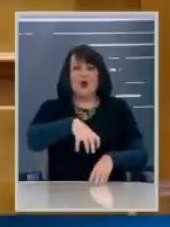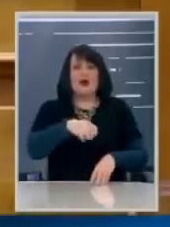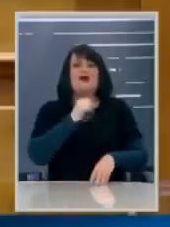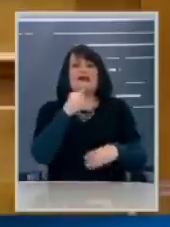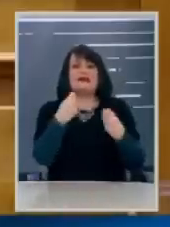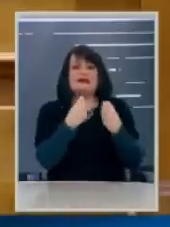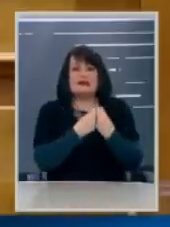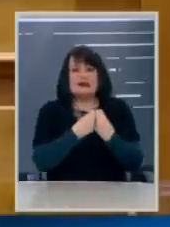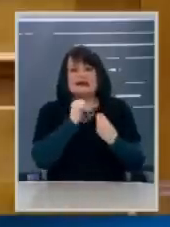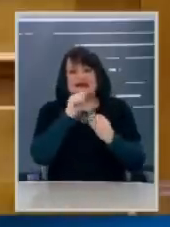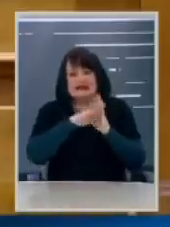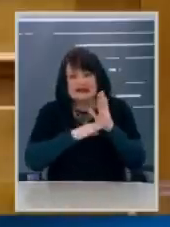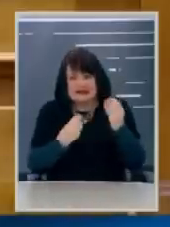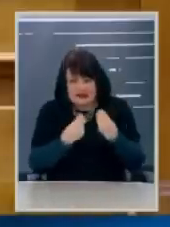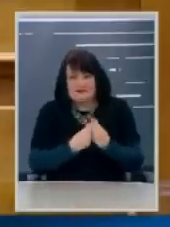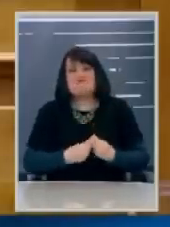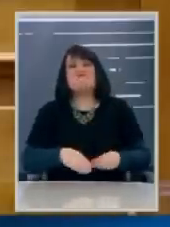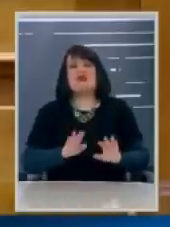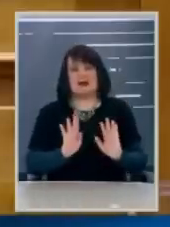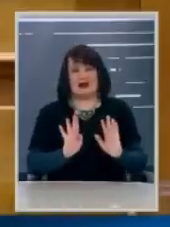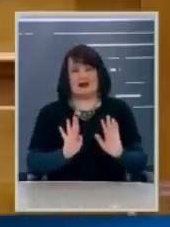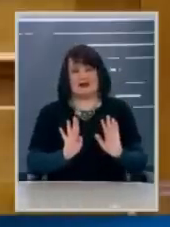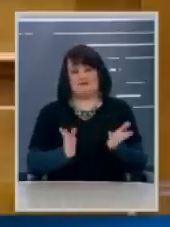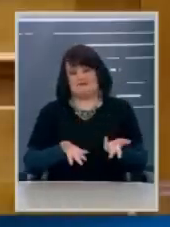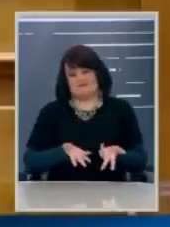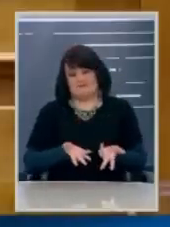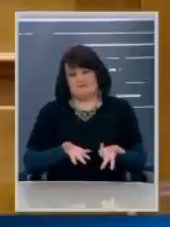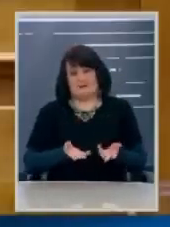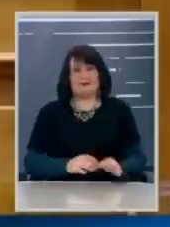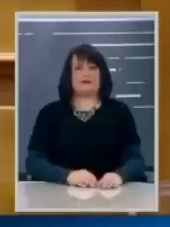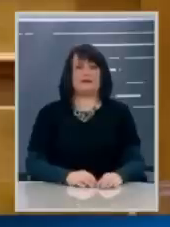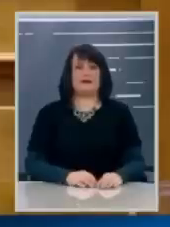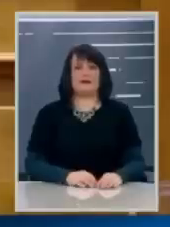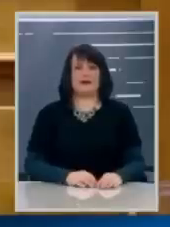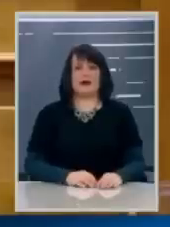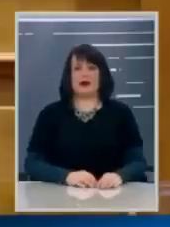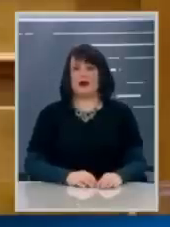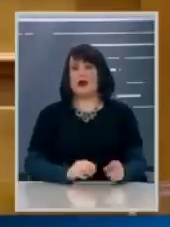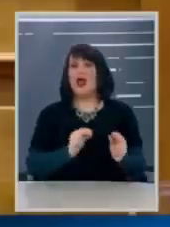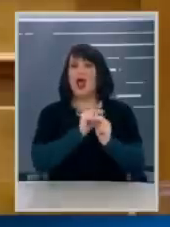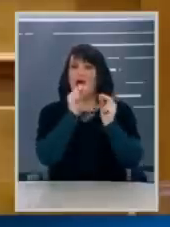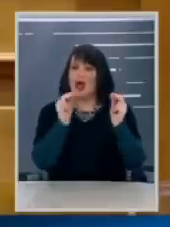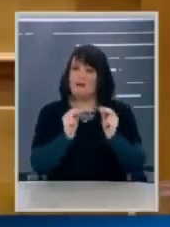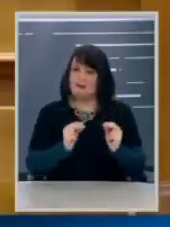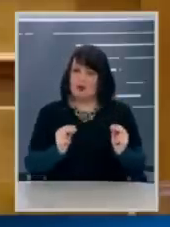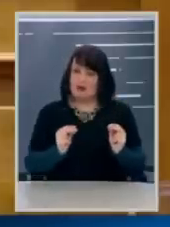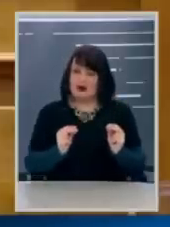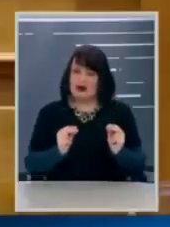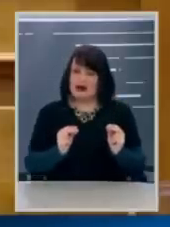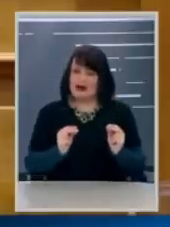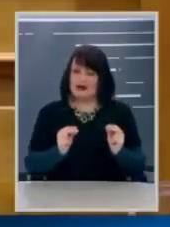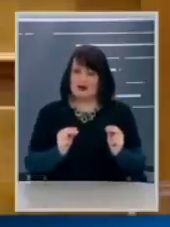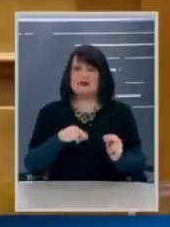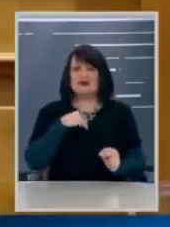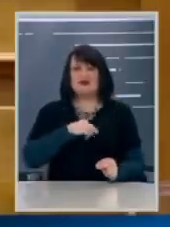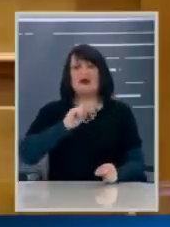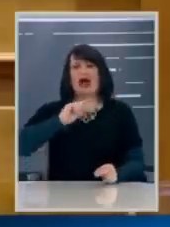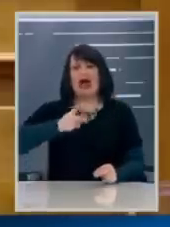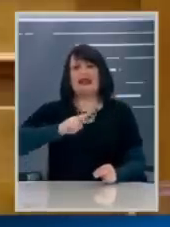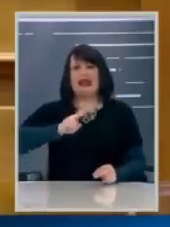συνταγματικά. Να εξηγούμεθα. Επομένως, δεν μας ενοχλεί να υπάρχει και κάτι ακόμη